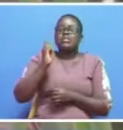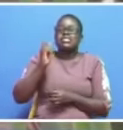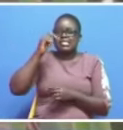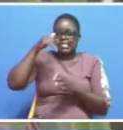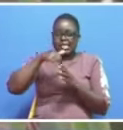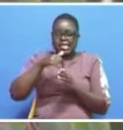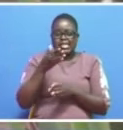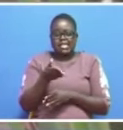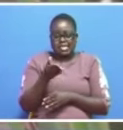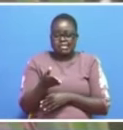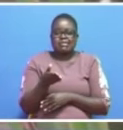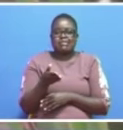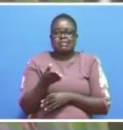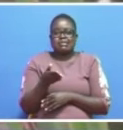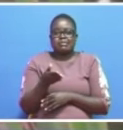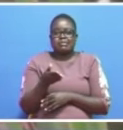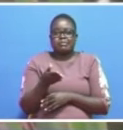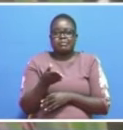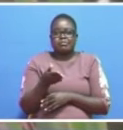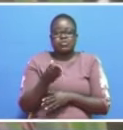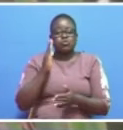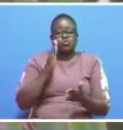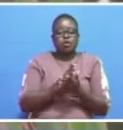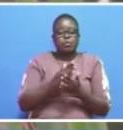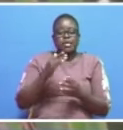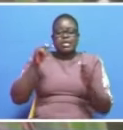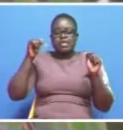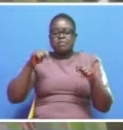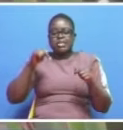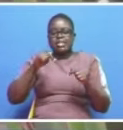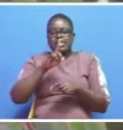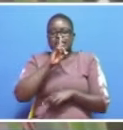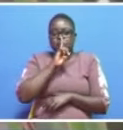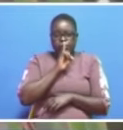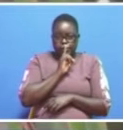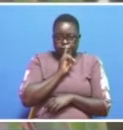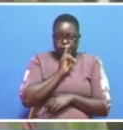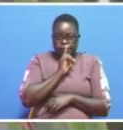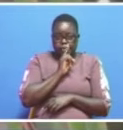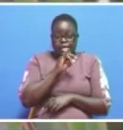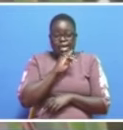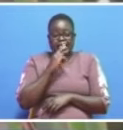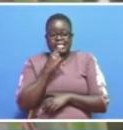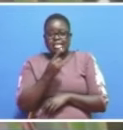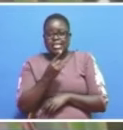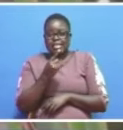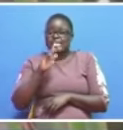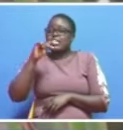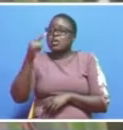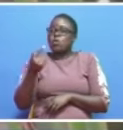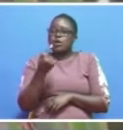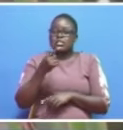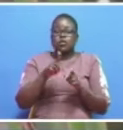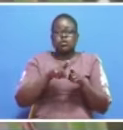wa ngalikwesu mako me na maibi India na ndi mea onamogenya kwa zamana yo